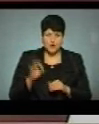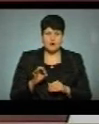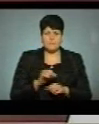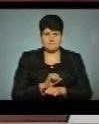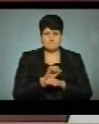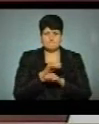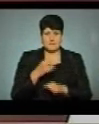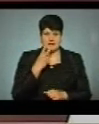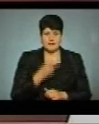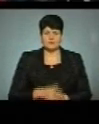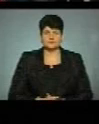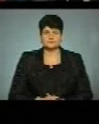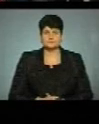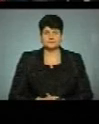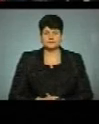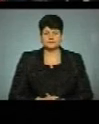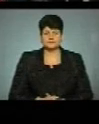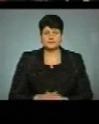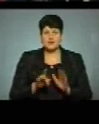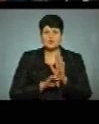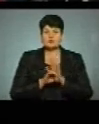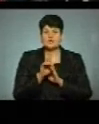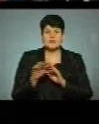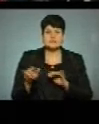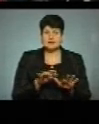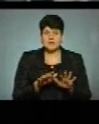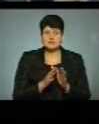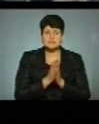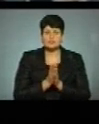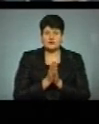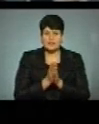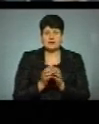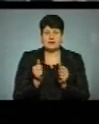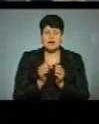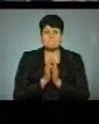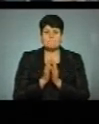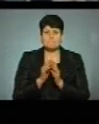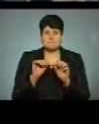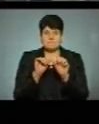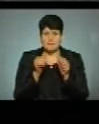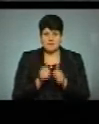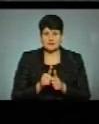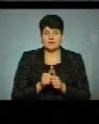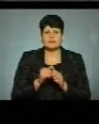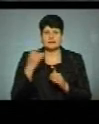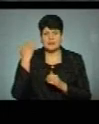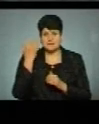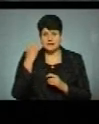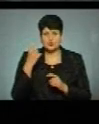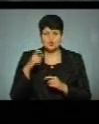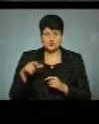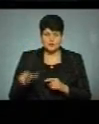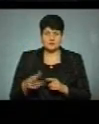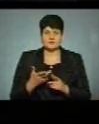дивіться далі у сюжеті. Розпочалася акція із молебні біля пам'ятника героям Небесної Сотні. Його відправив священик